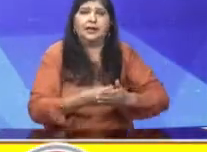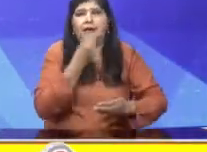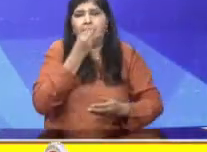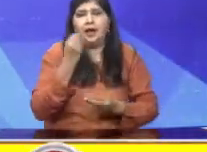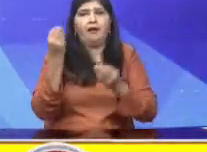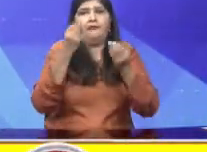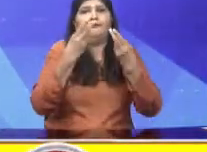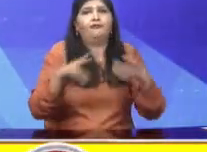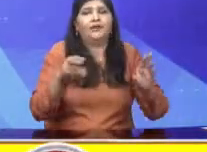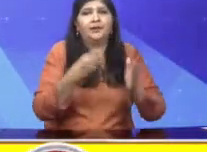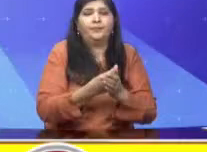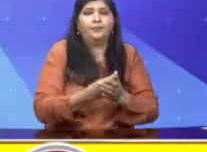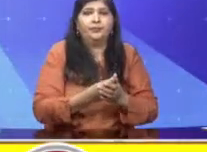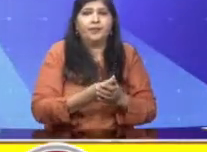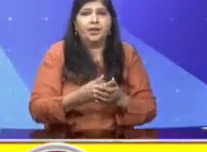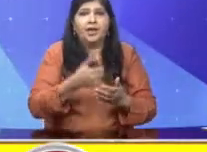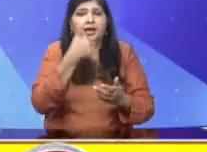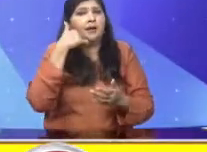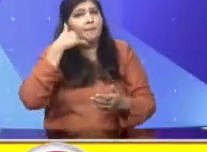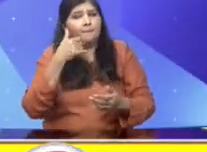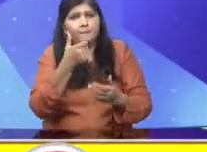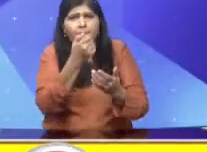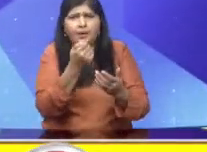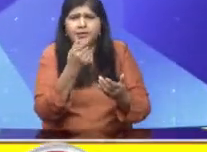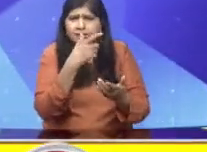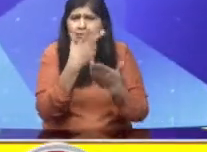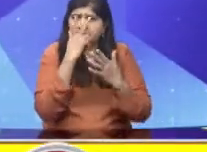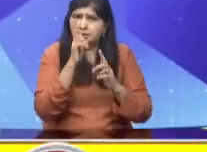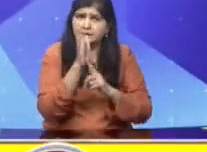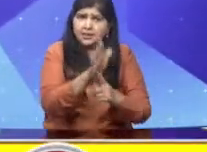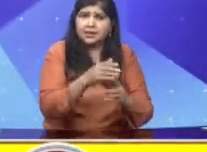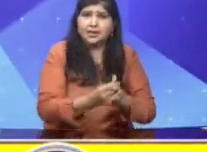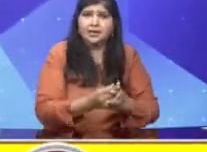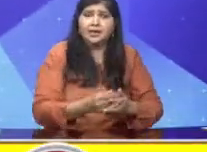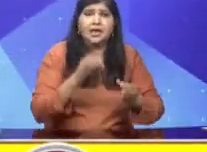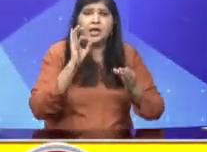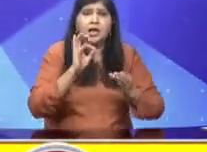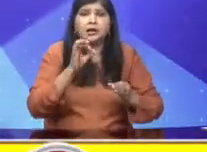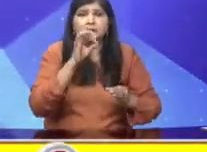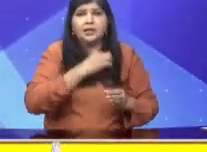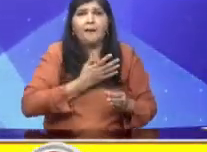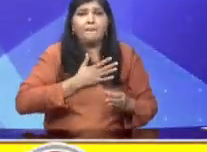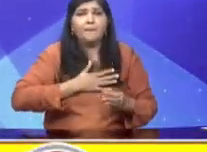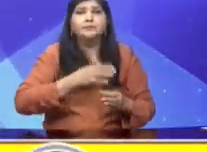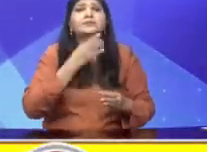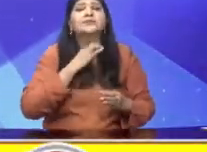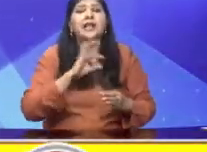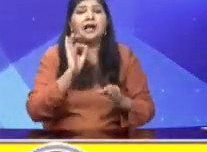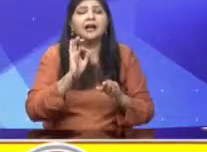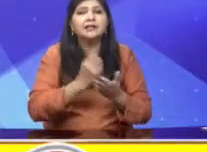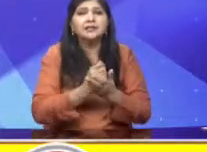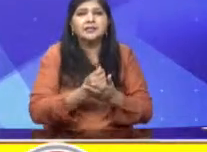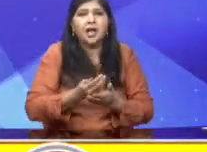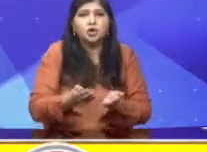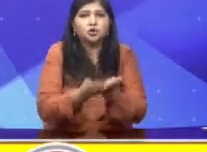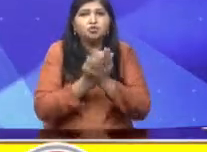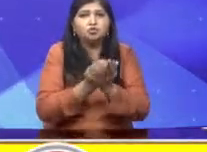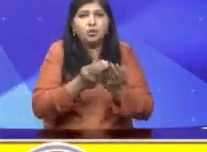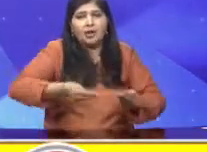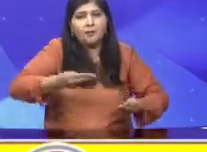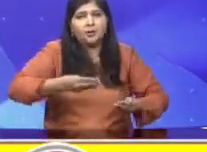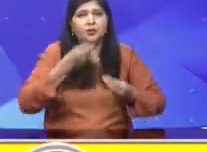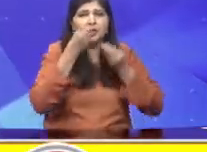वै आपको स्वादिस्थ छोले भटूरे दे देंगे। कहते हैं